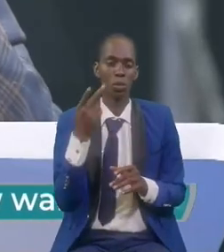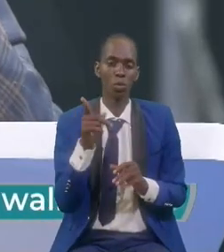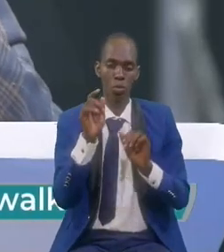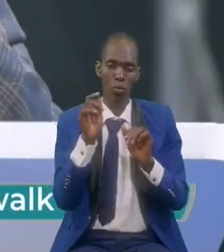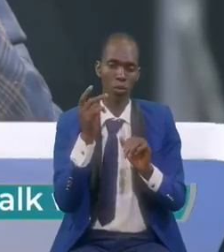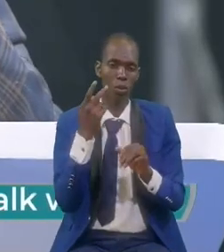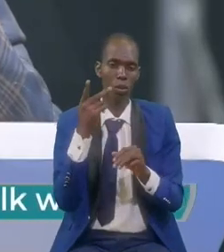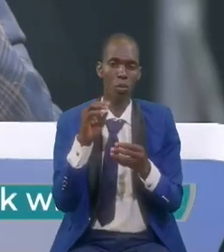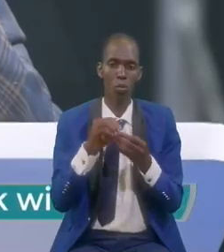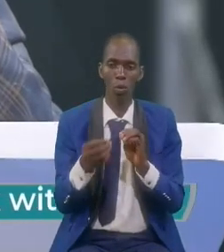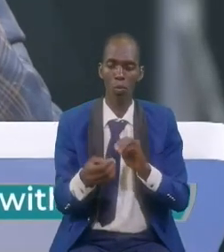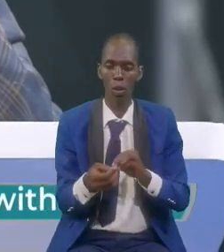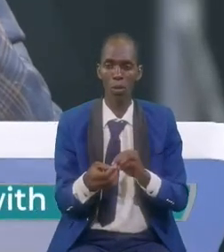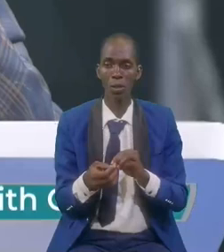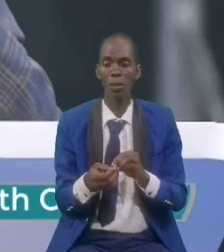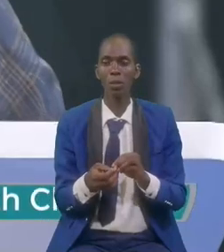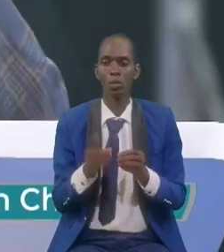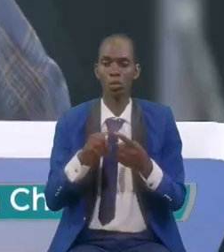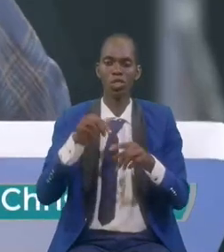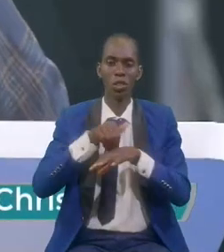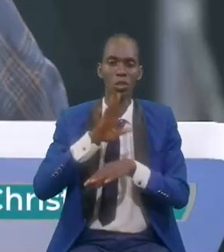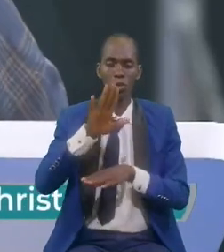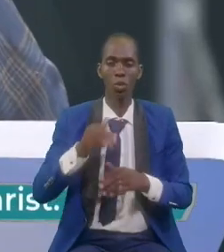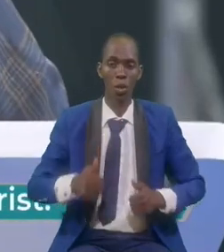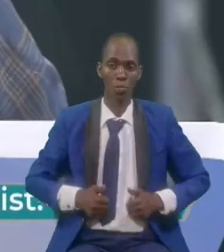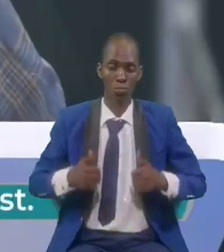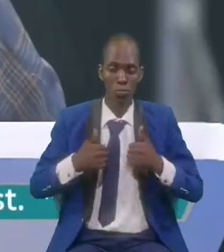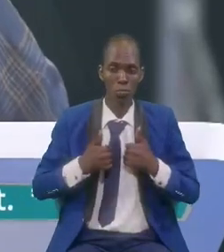par ces numéros pour que nous puissions vous aider.